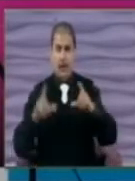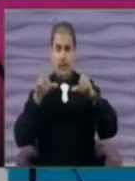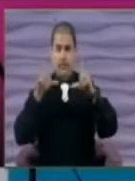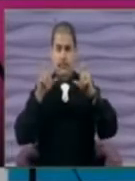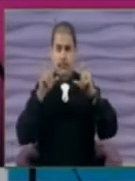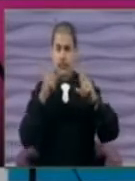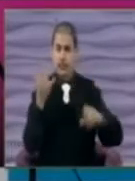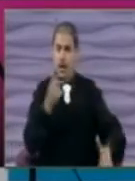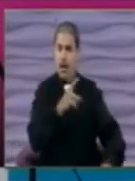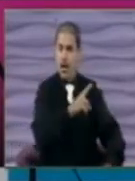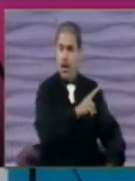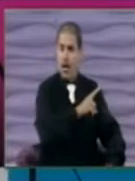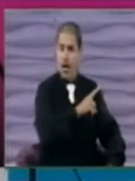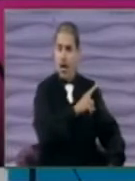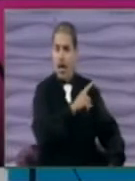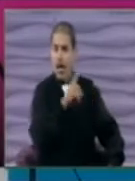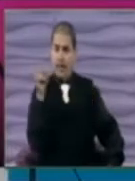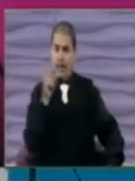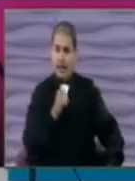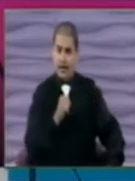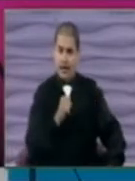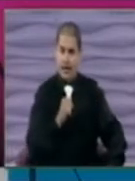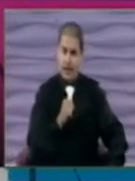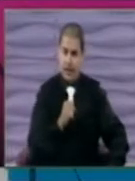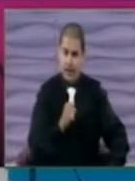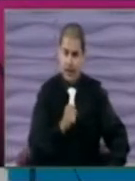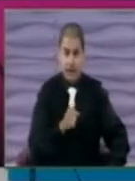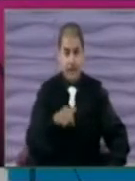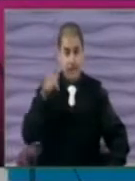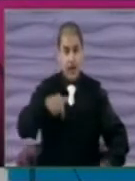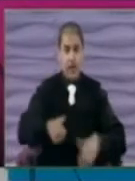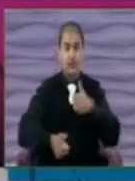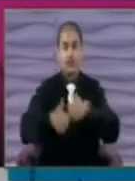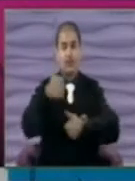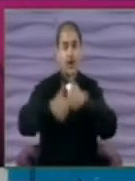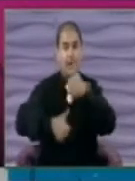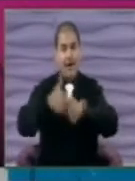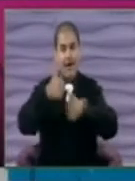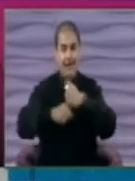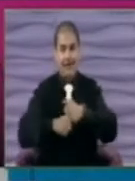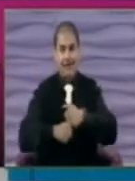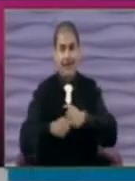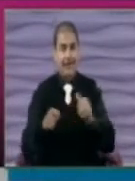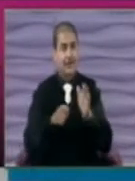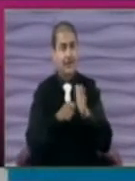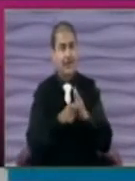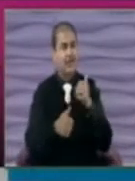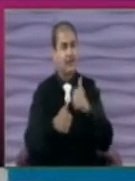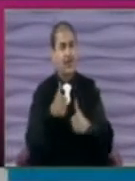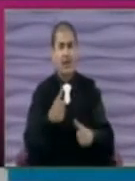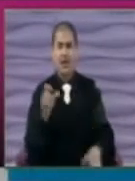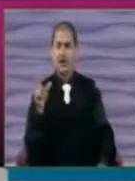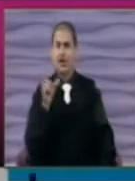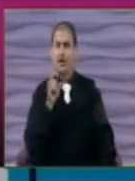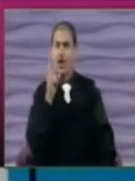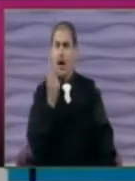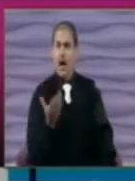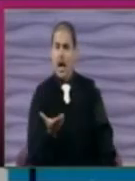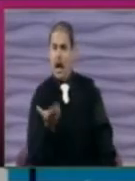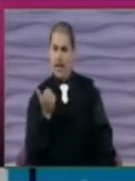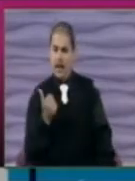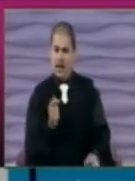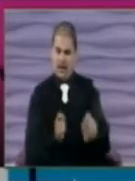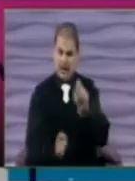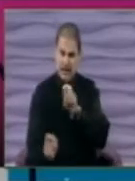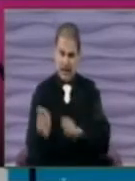سهل، كيف طيب بالنسبة لمحور المسابقات، المسابقات قاعد نخطط الصور من شهر تقريبا. صورة